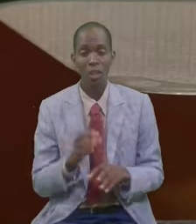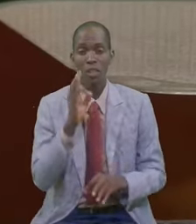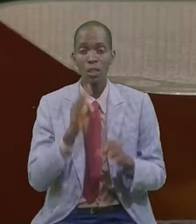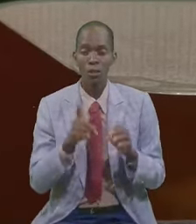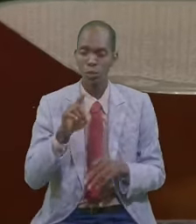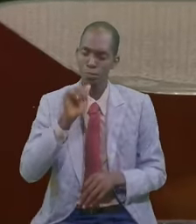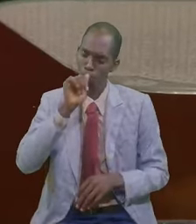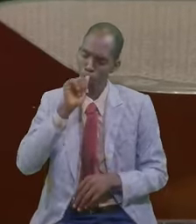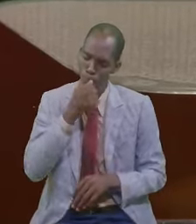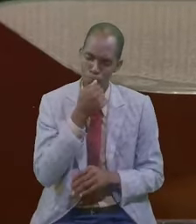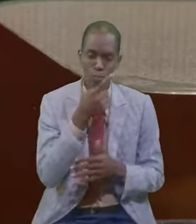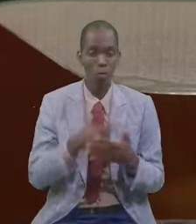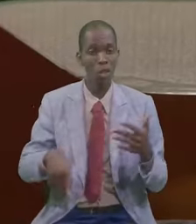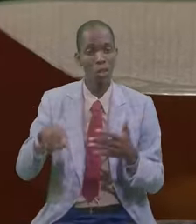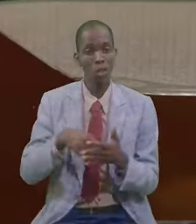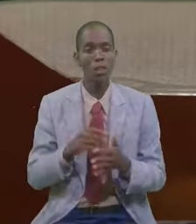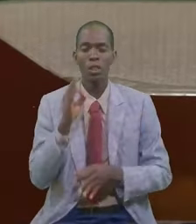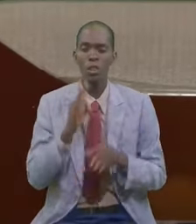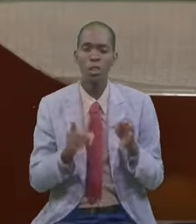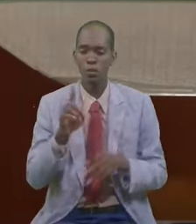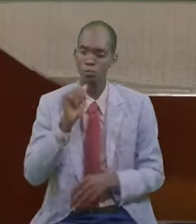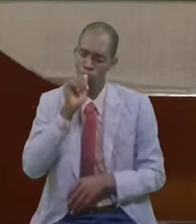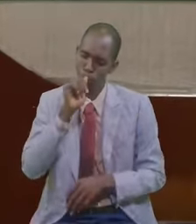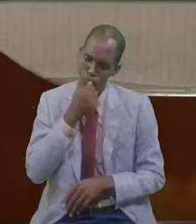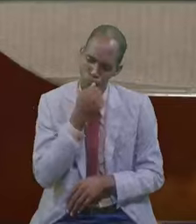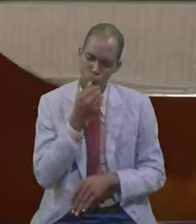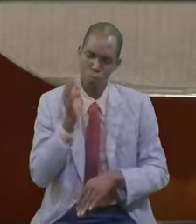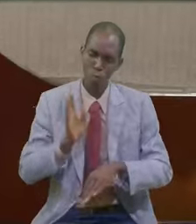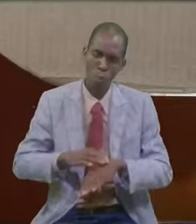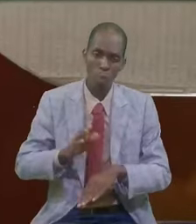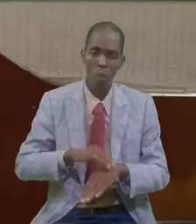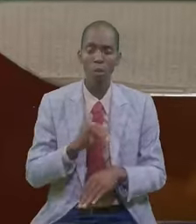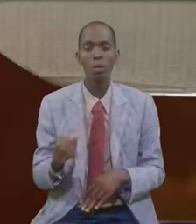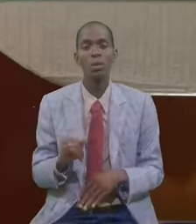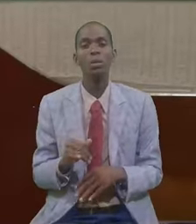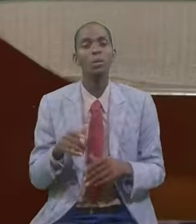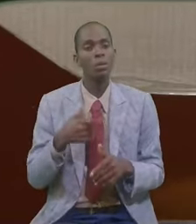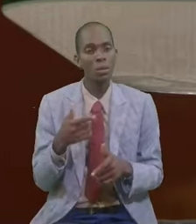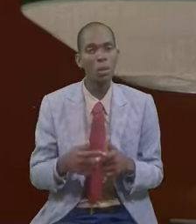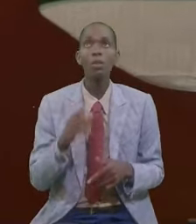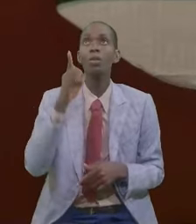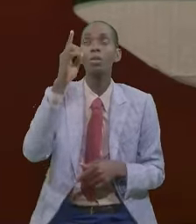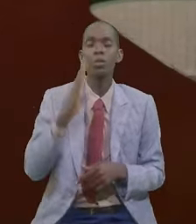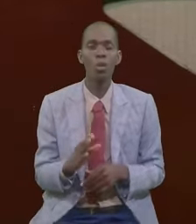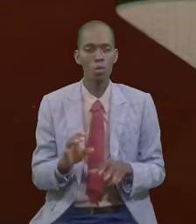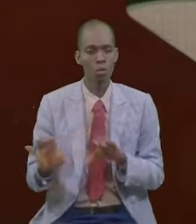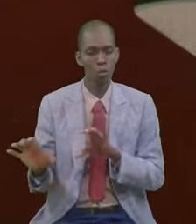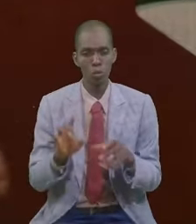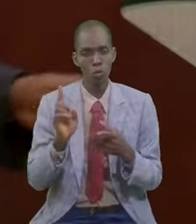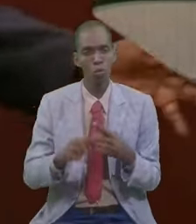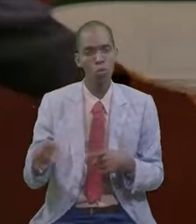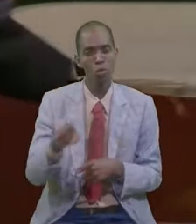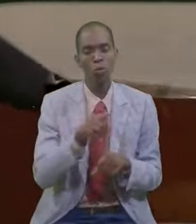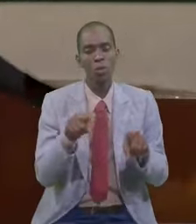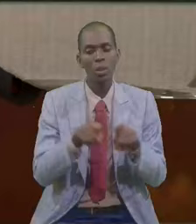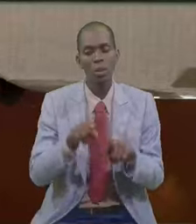supportez le châtiment, si vous supportez la correction, la censure, la réprimande, supportez le châtiment,